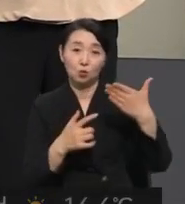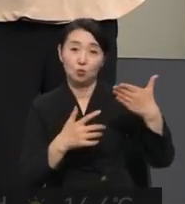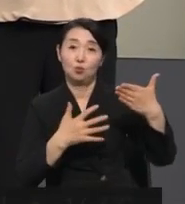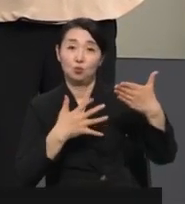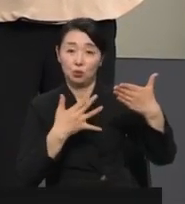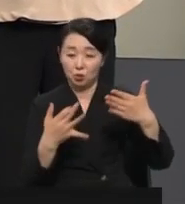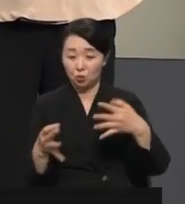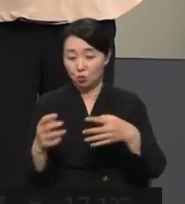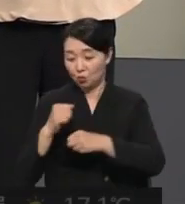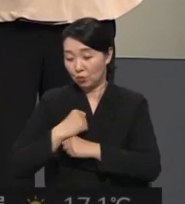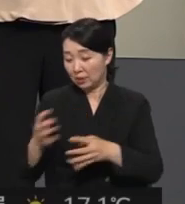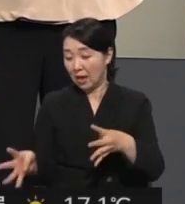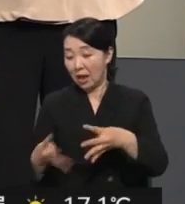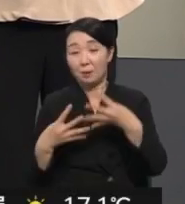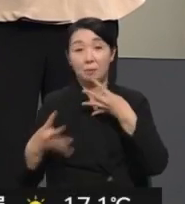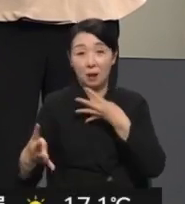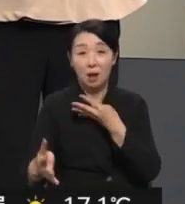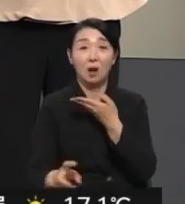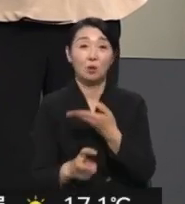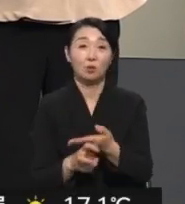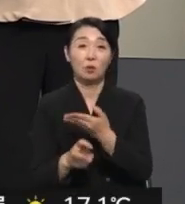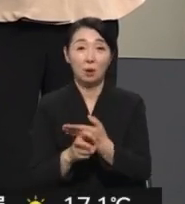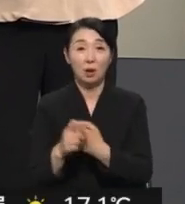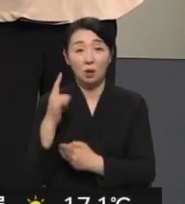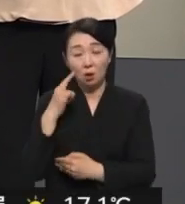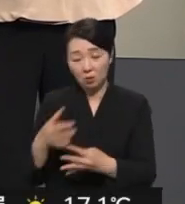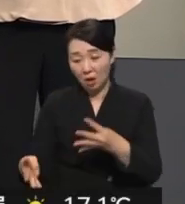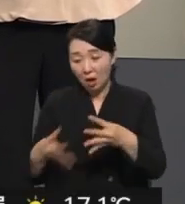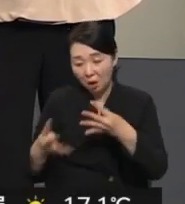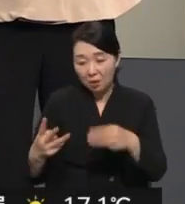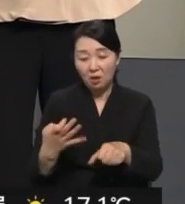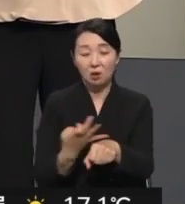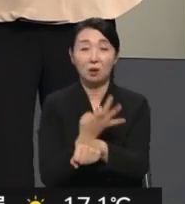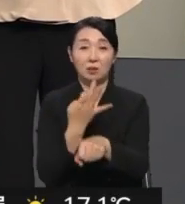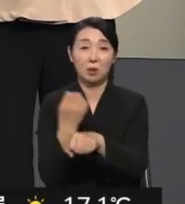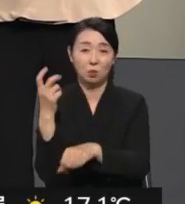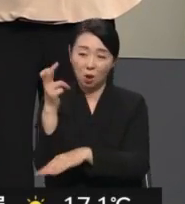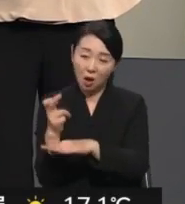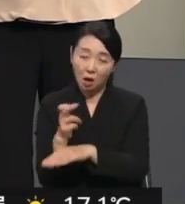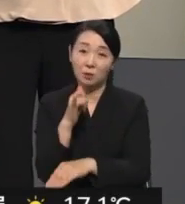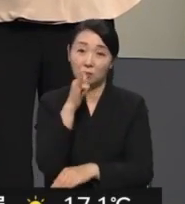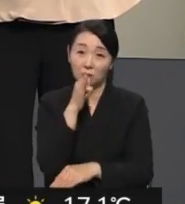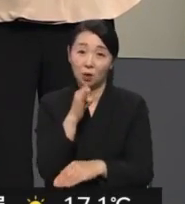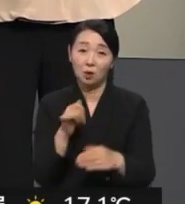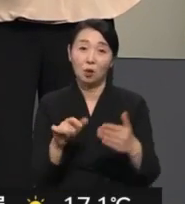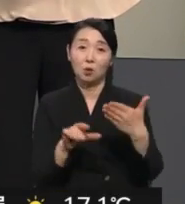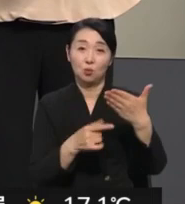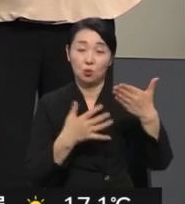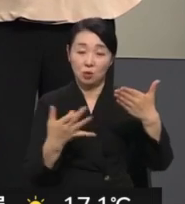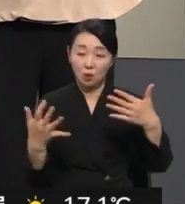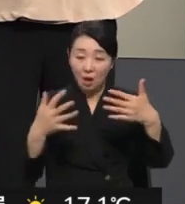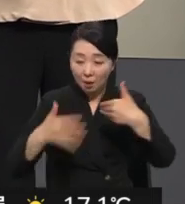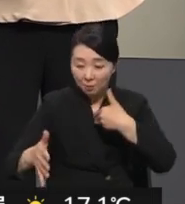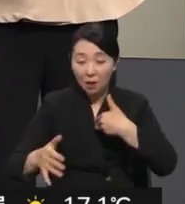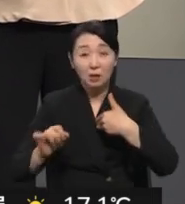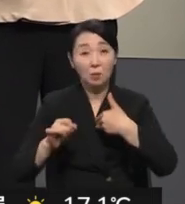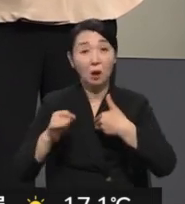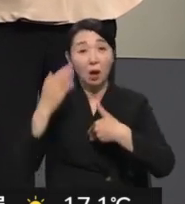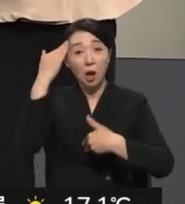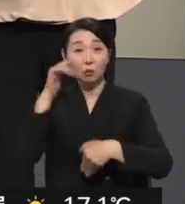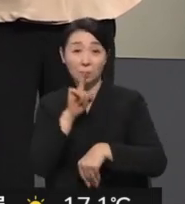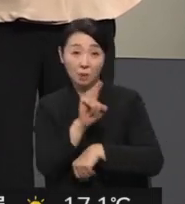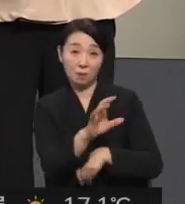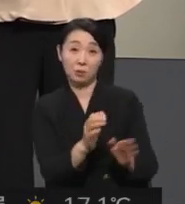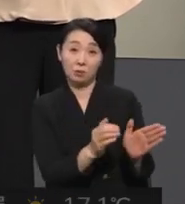어젯밤 250발을 쏴서 합의를 위반한 지 14시간여 만입니다. 9.19 합의 파기 가능성 언급은 우리가 먼저 했는데요.